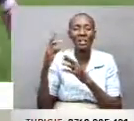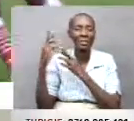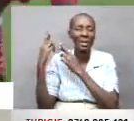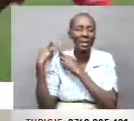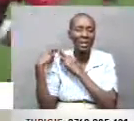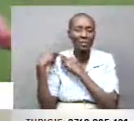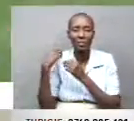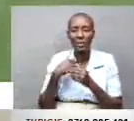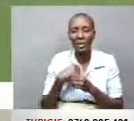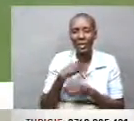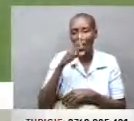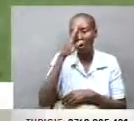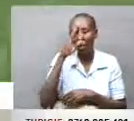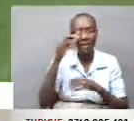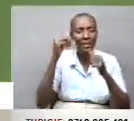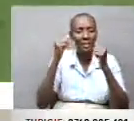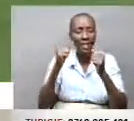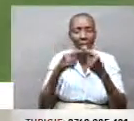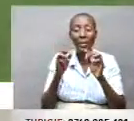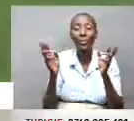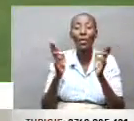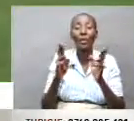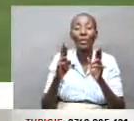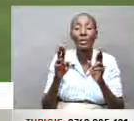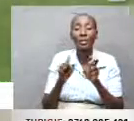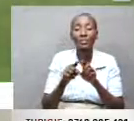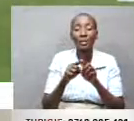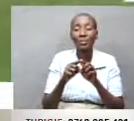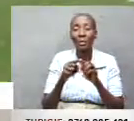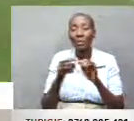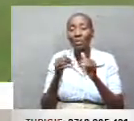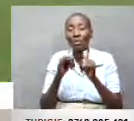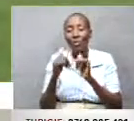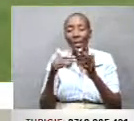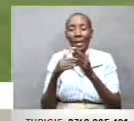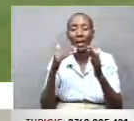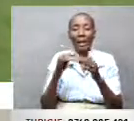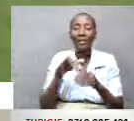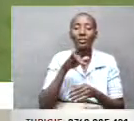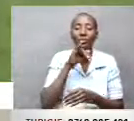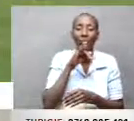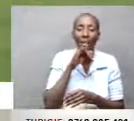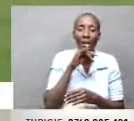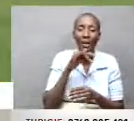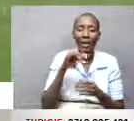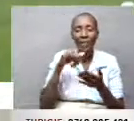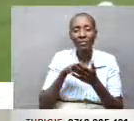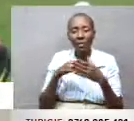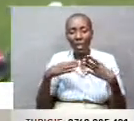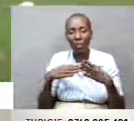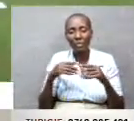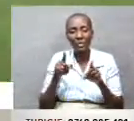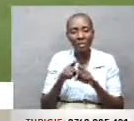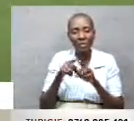kigumu, ila anasema wapo imara kupambana na kikosi cha Uganda Cranes kinachojumuisha wachezaji wengi walioshiriki mashindano ya bara Afrika ya